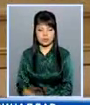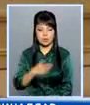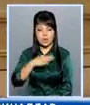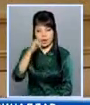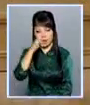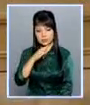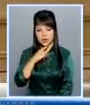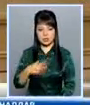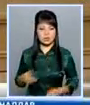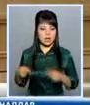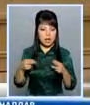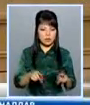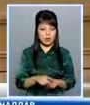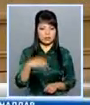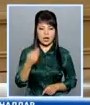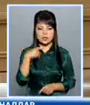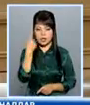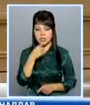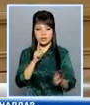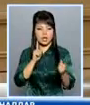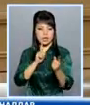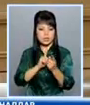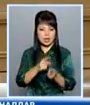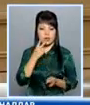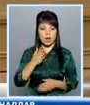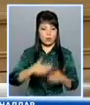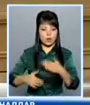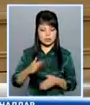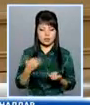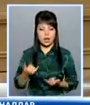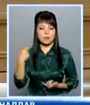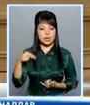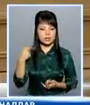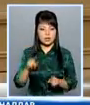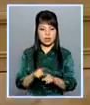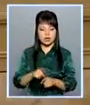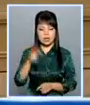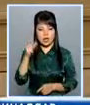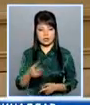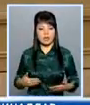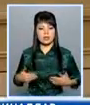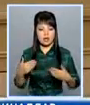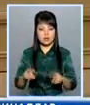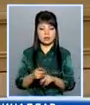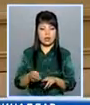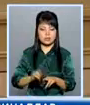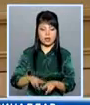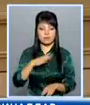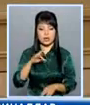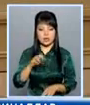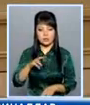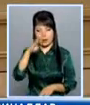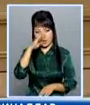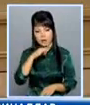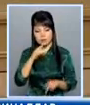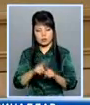Мен Қазақстанға келгеніме және сізбен жеке кездесіп отырғаныма қуаныштымын. Президент Мырза, сіз киелі тақтың, Рим папасының үлкен досысыз.